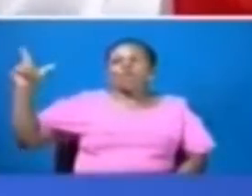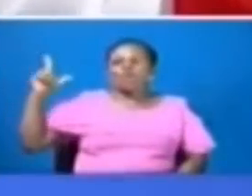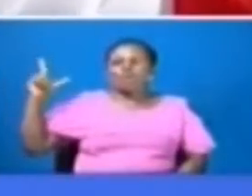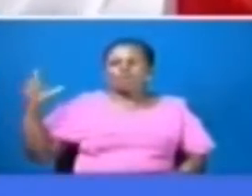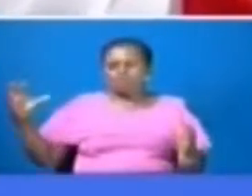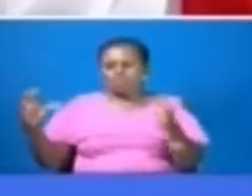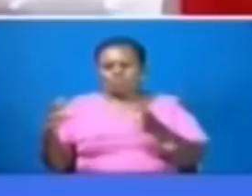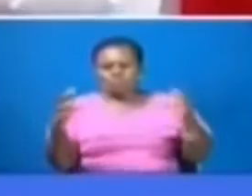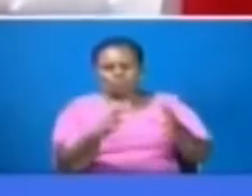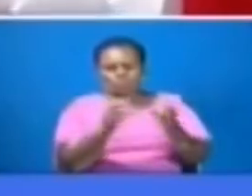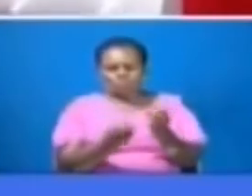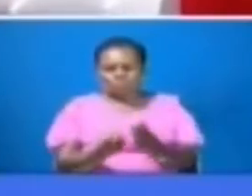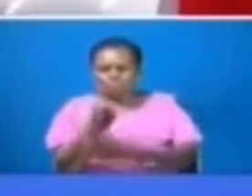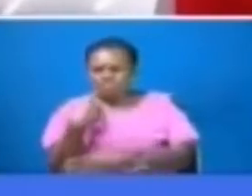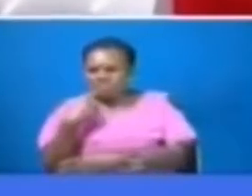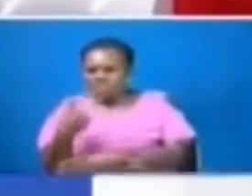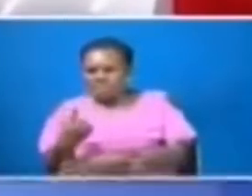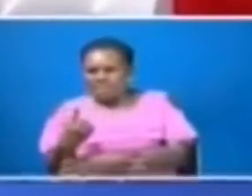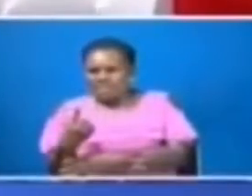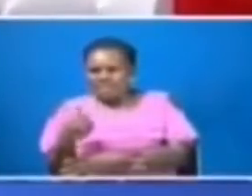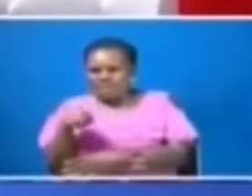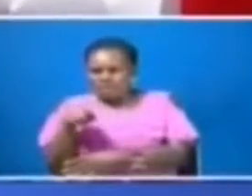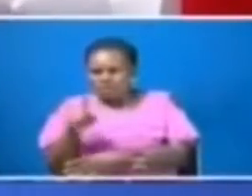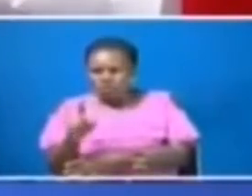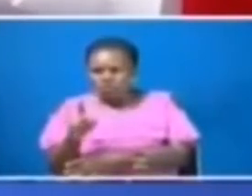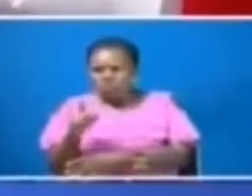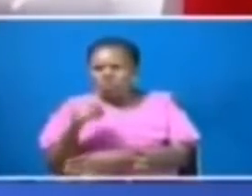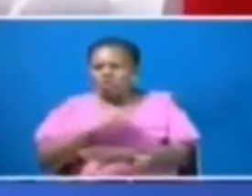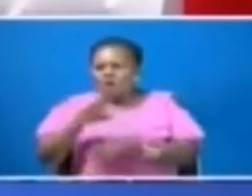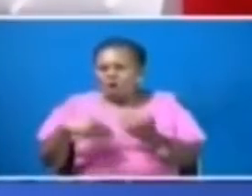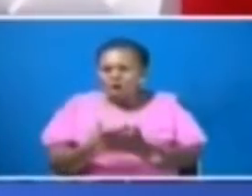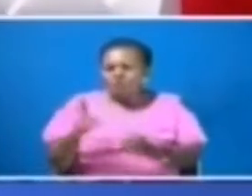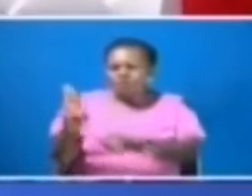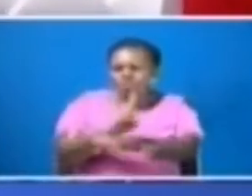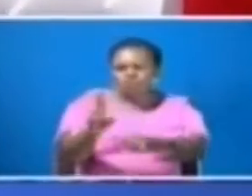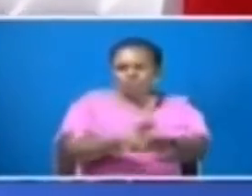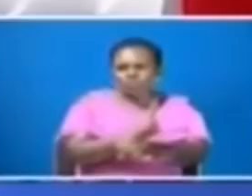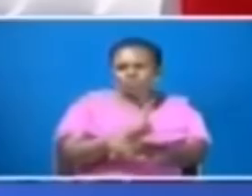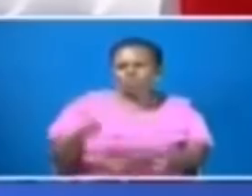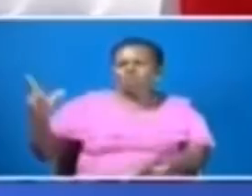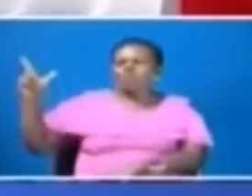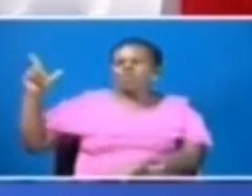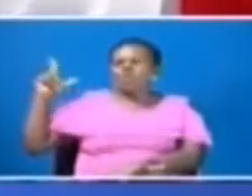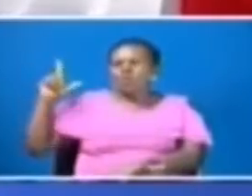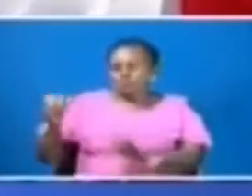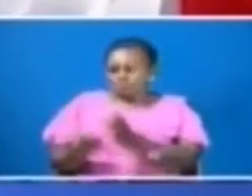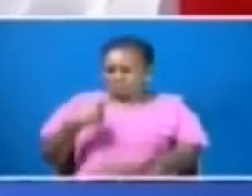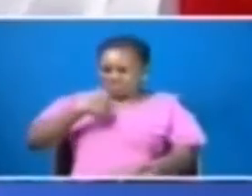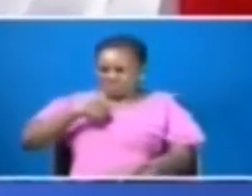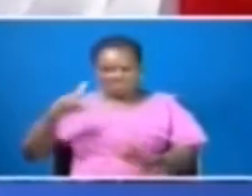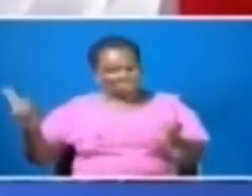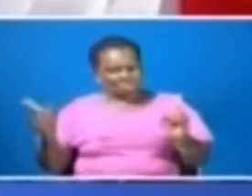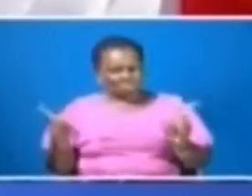vyama ilitungwa ikasema usiwe mkeka mwenye kulaliwa na kila mtu. Sheria hiyo mwenye kutunga sio